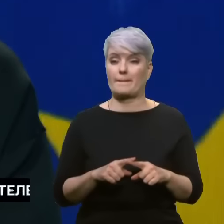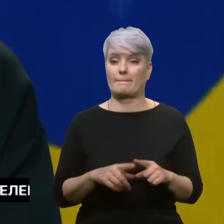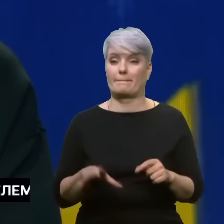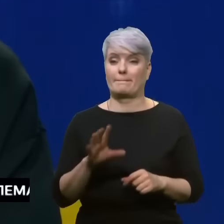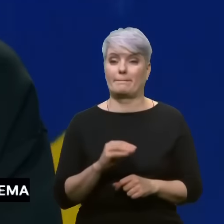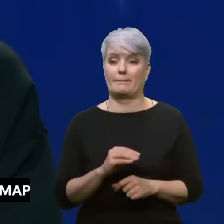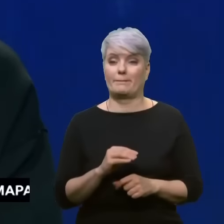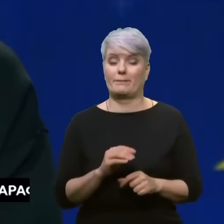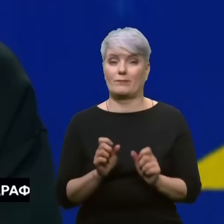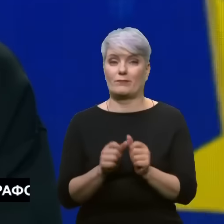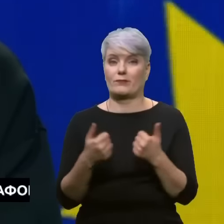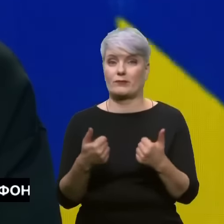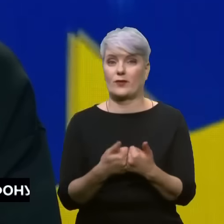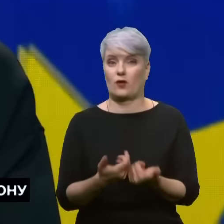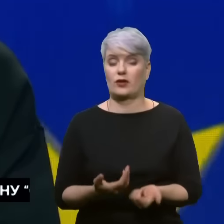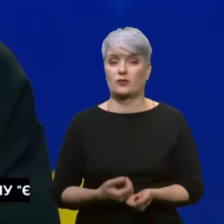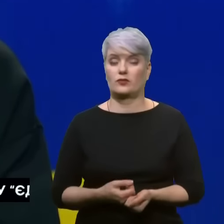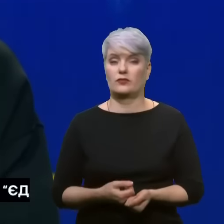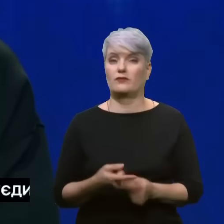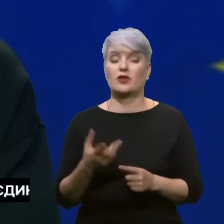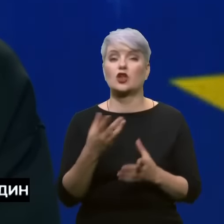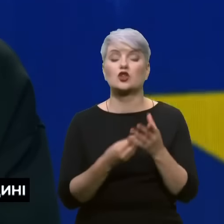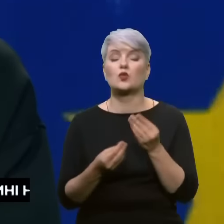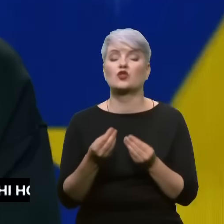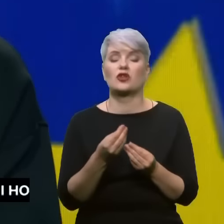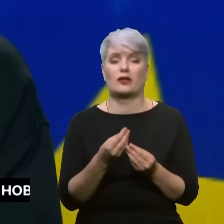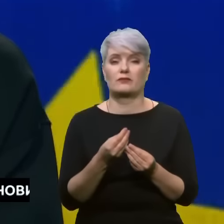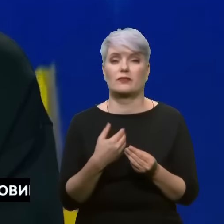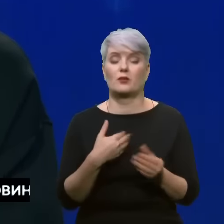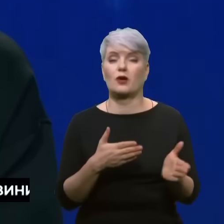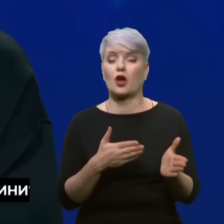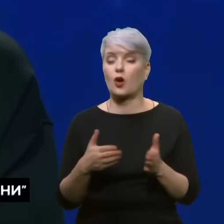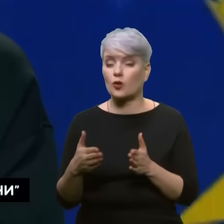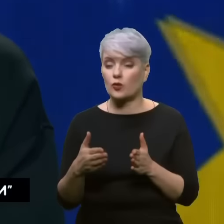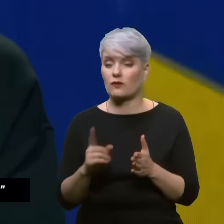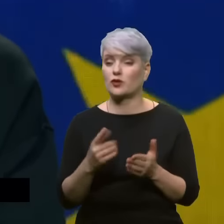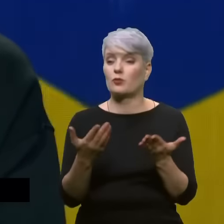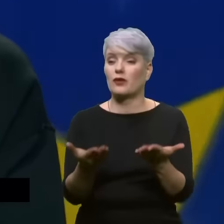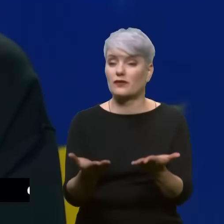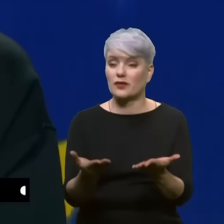всю блокаду. Вона штучна. Ми готові, щоб в Польщі